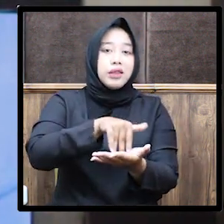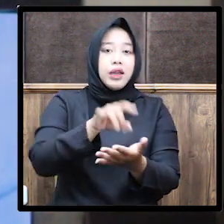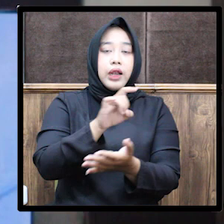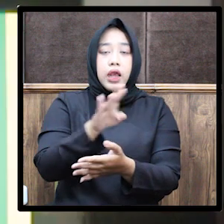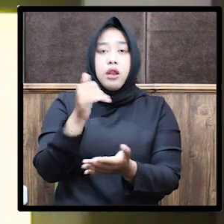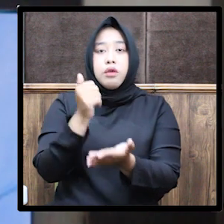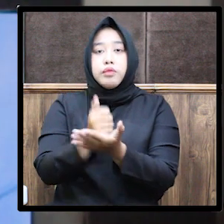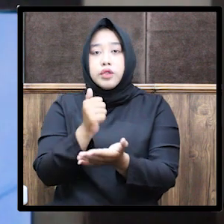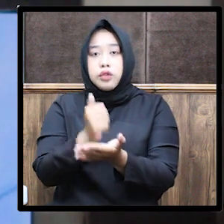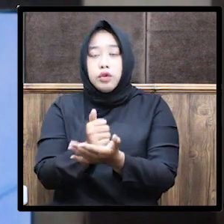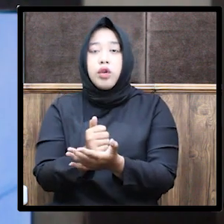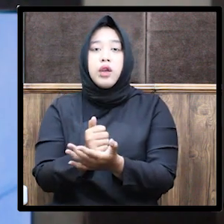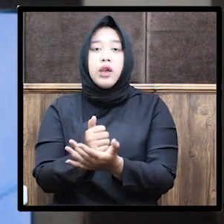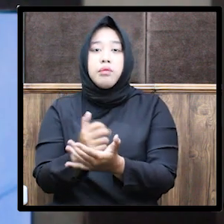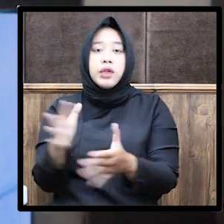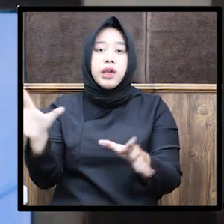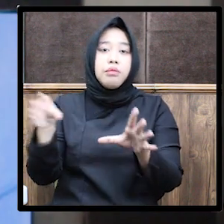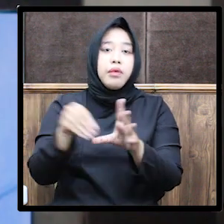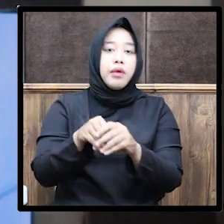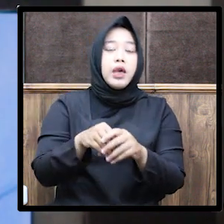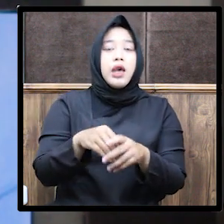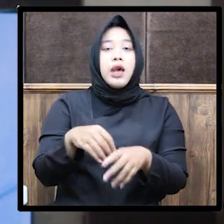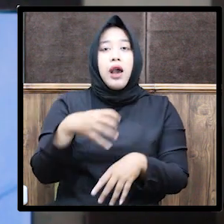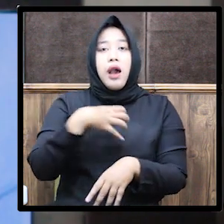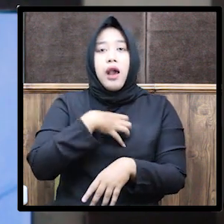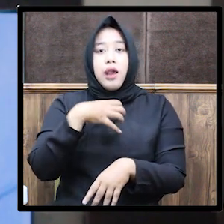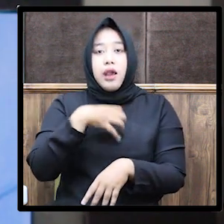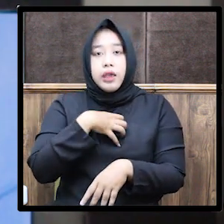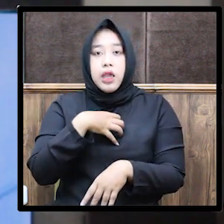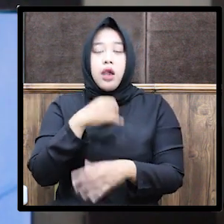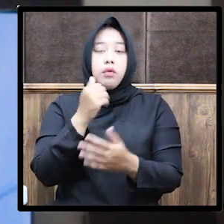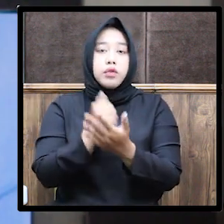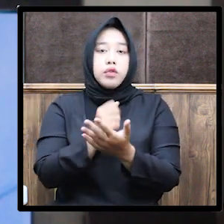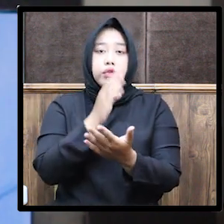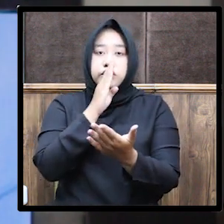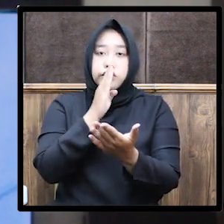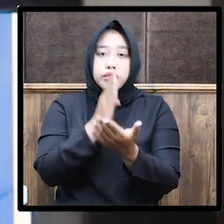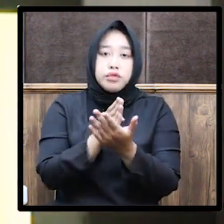bisa terakomodasi dengan tadi luber, jujur dan adil gitu.